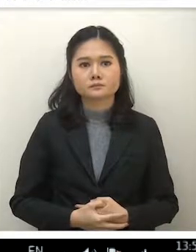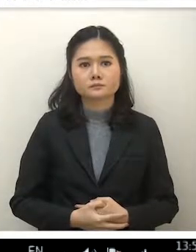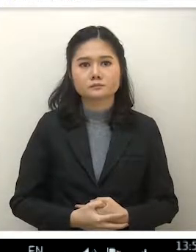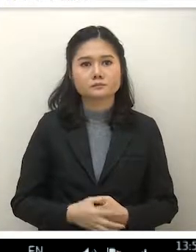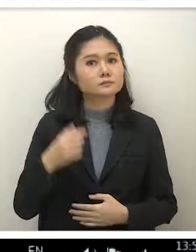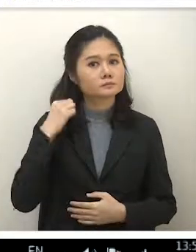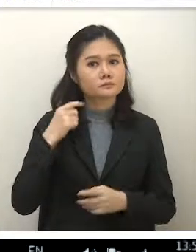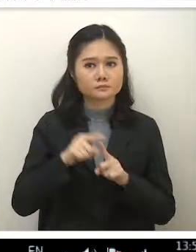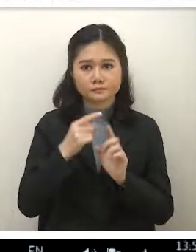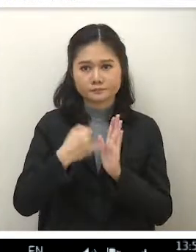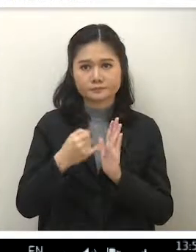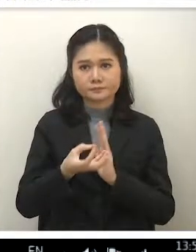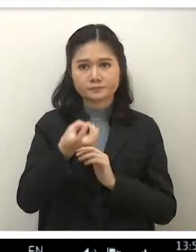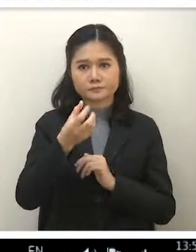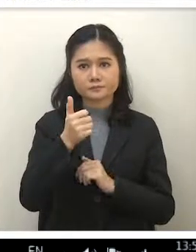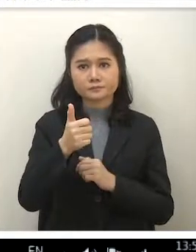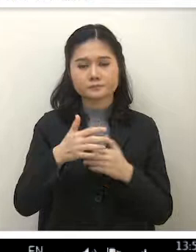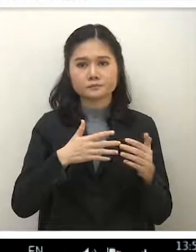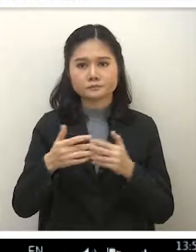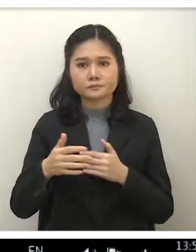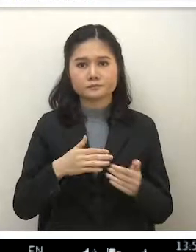เขาเพี้ยนได้ไม่เป็นไร